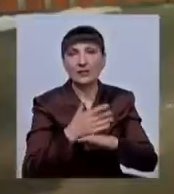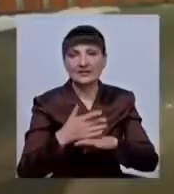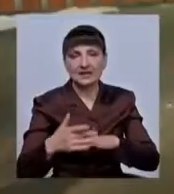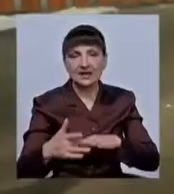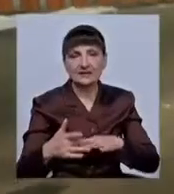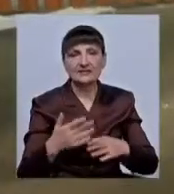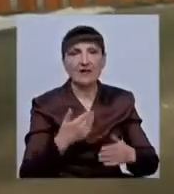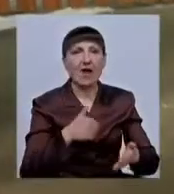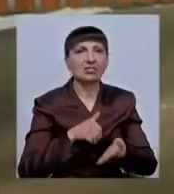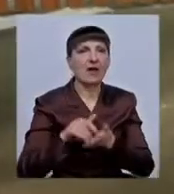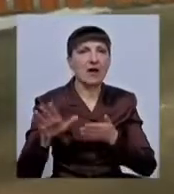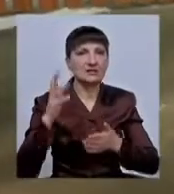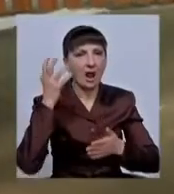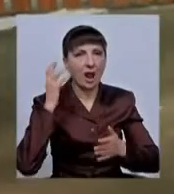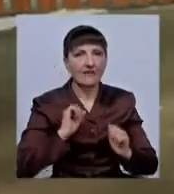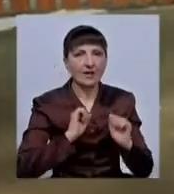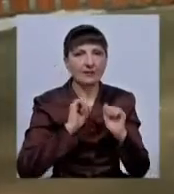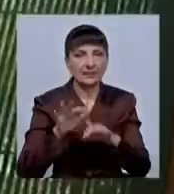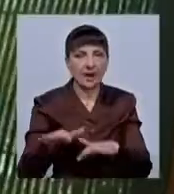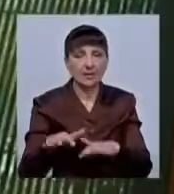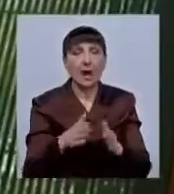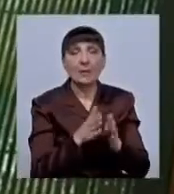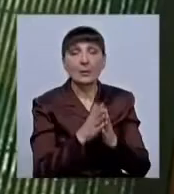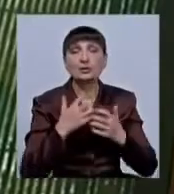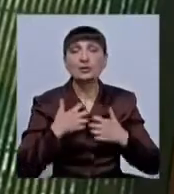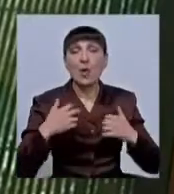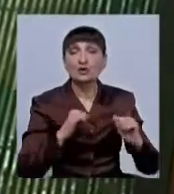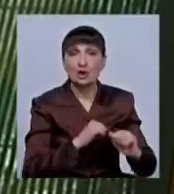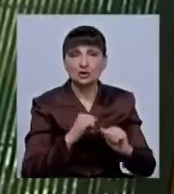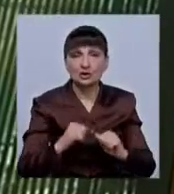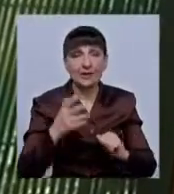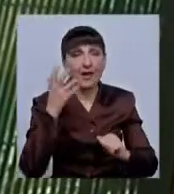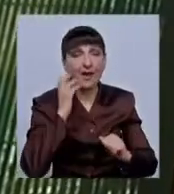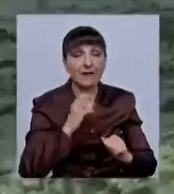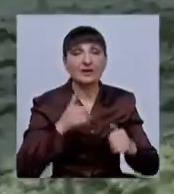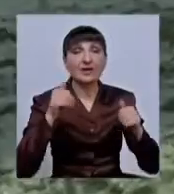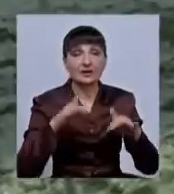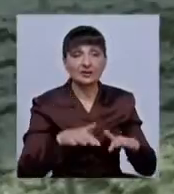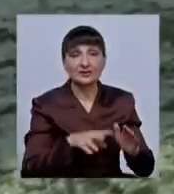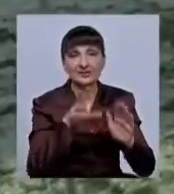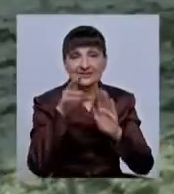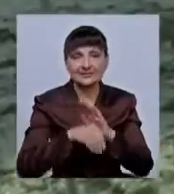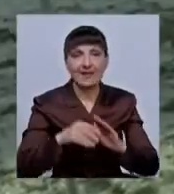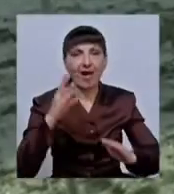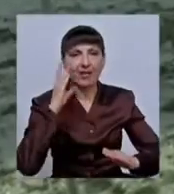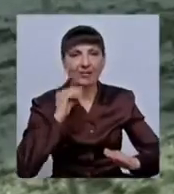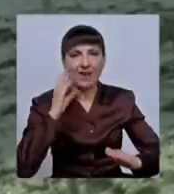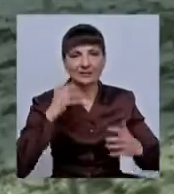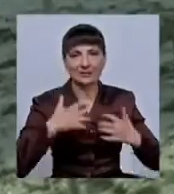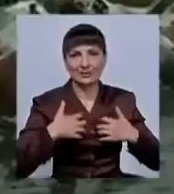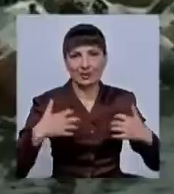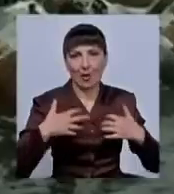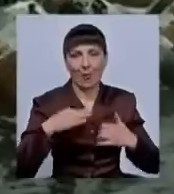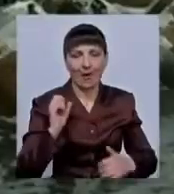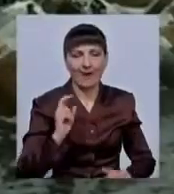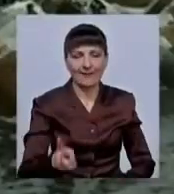впоследствии от него отказался. Но по просьбе зоозащитников львенка решили поселить в алматинском зале.